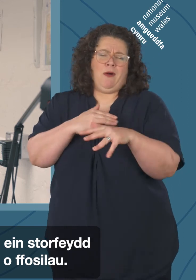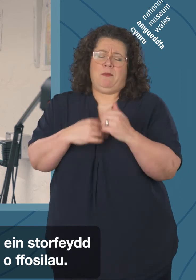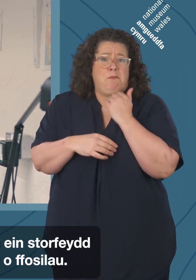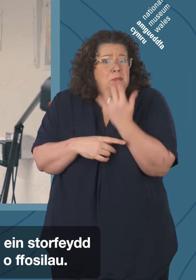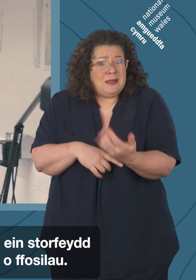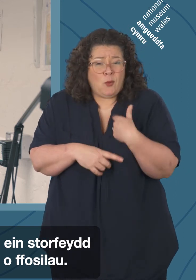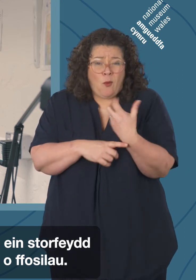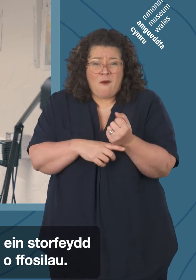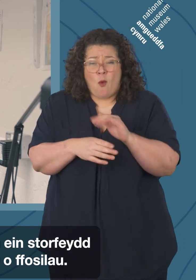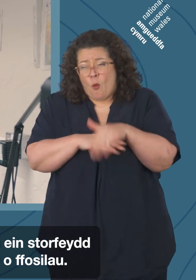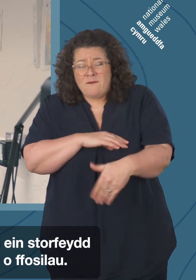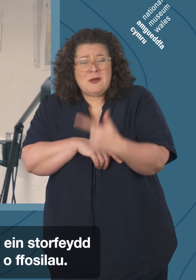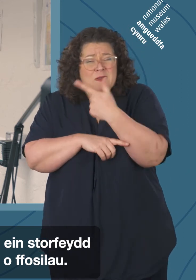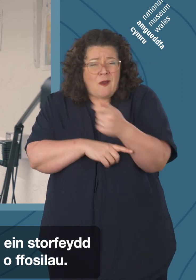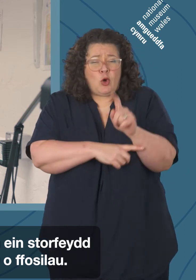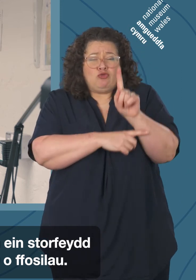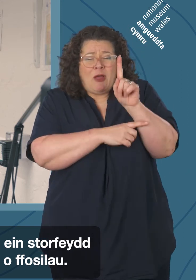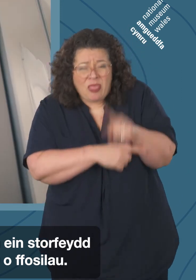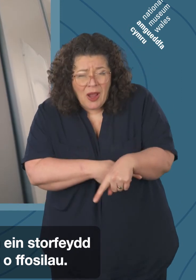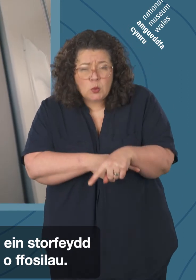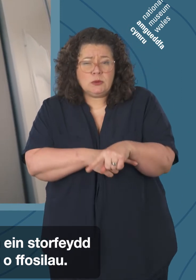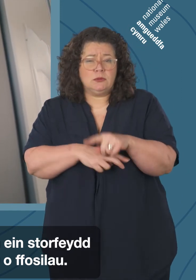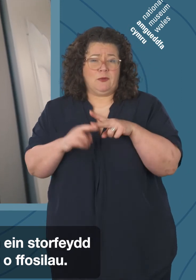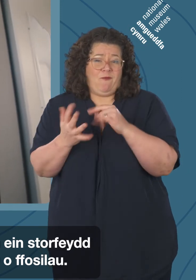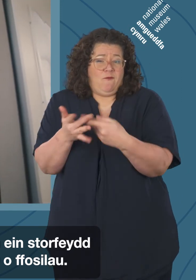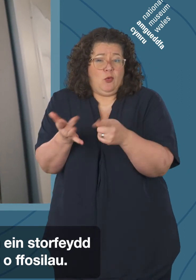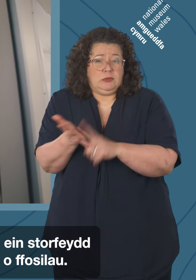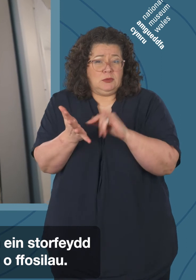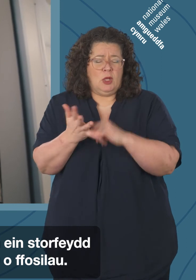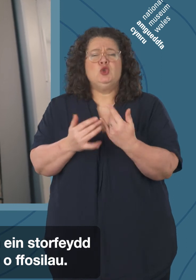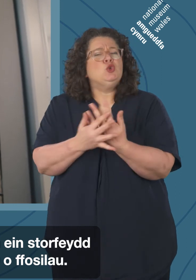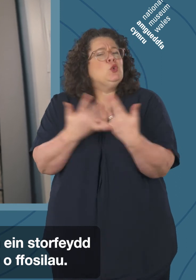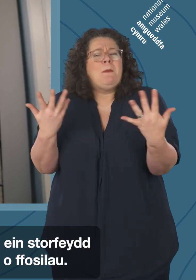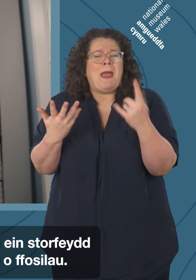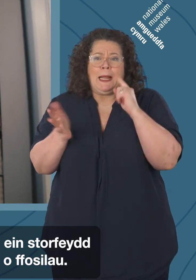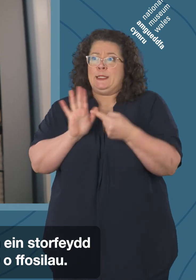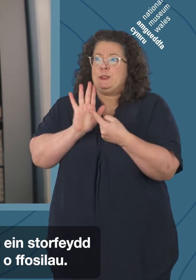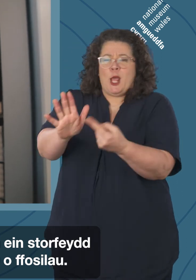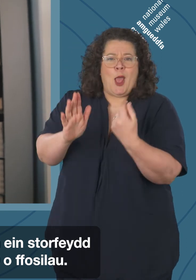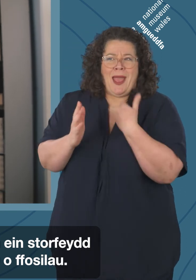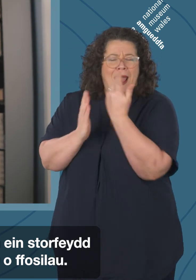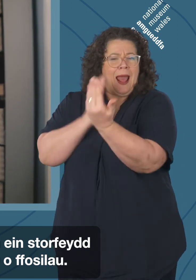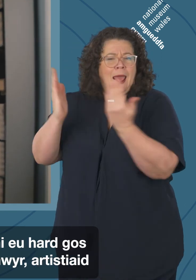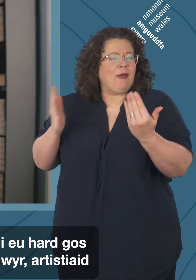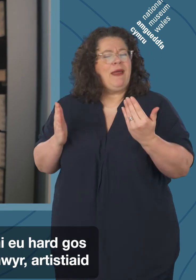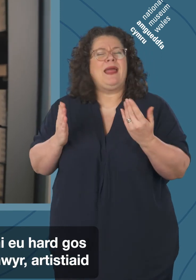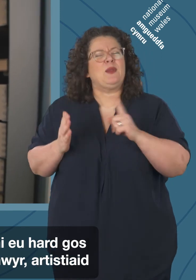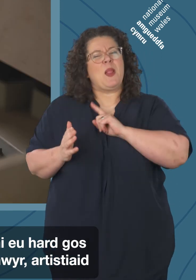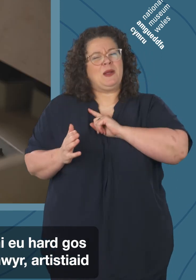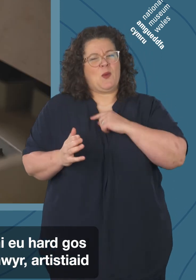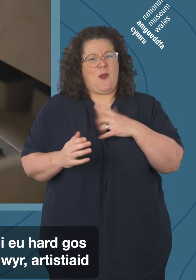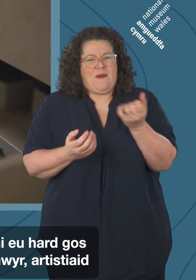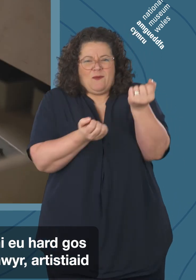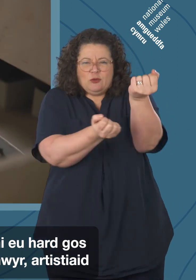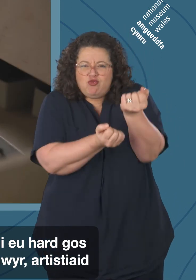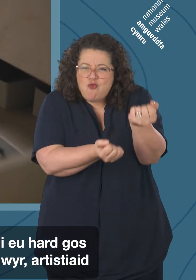lawr mwy yn ein storfaidd y tu ôl yr clenni, dros 700,000 o ffosilau. Mae hynny